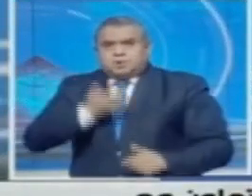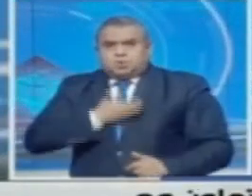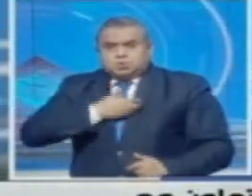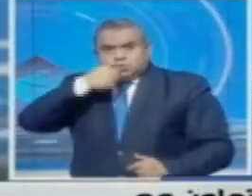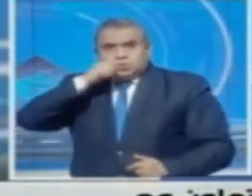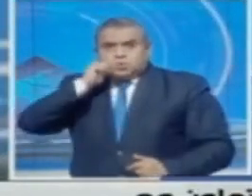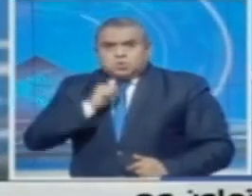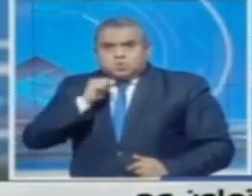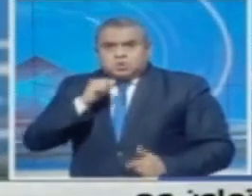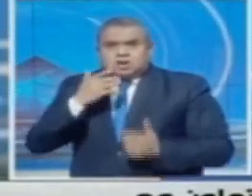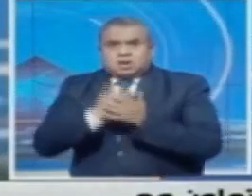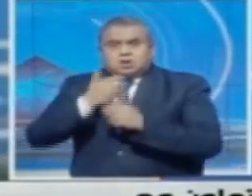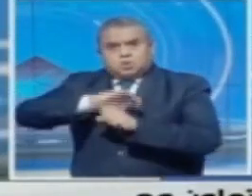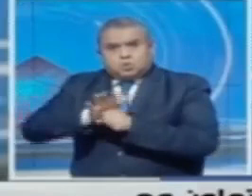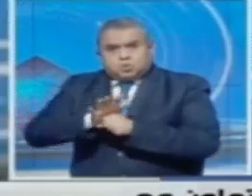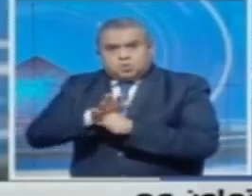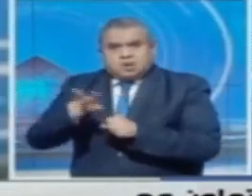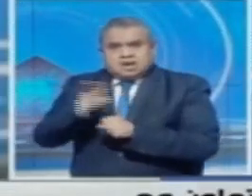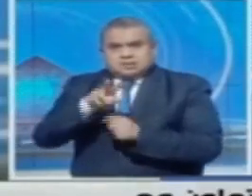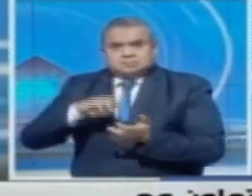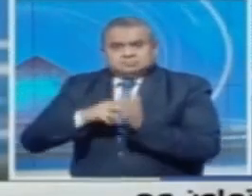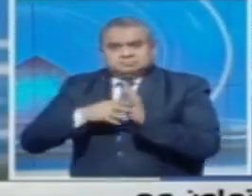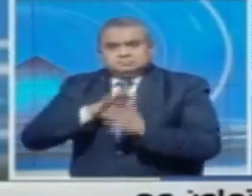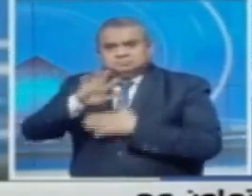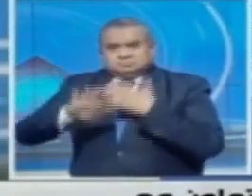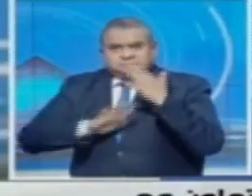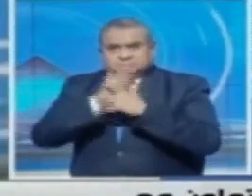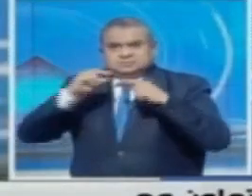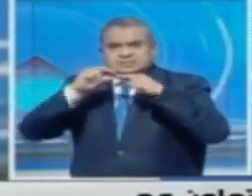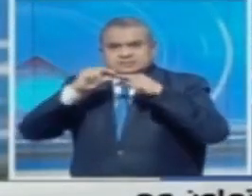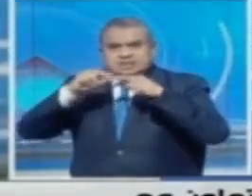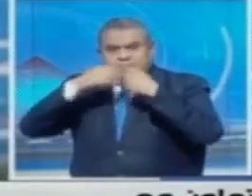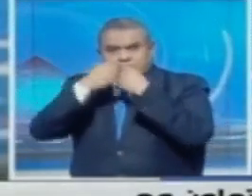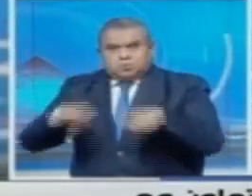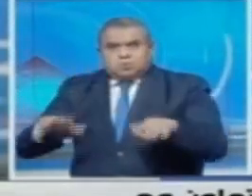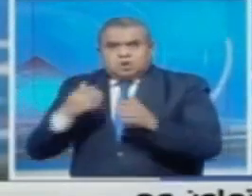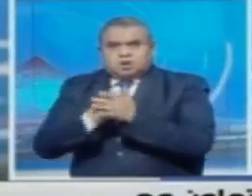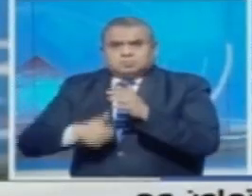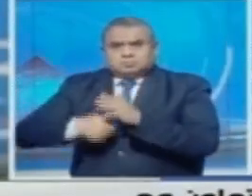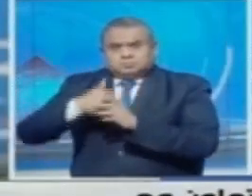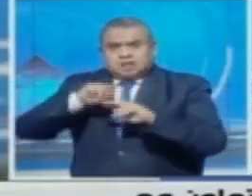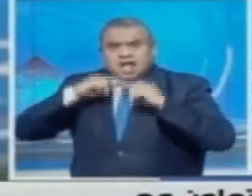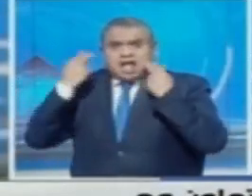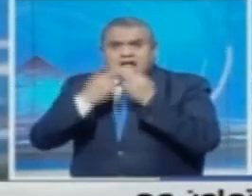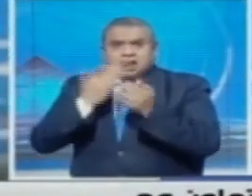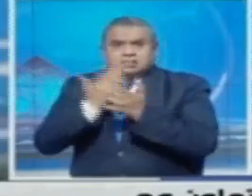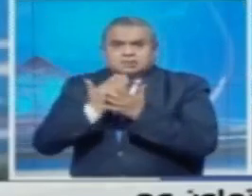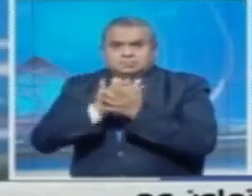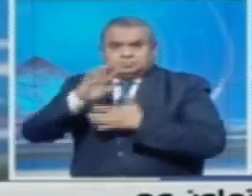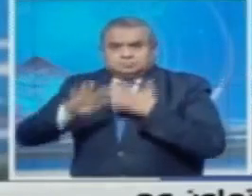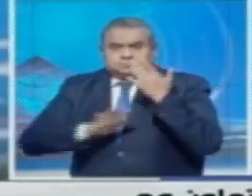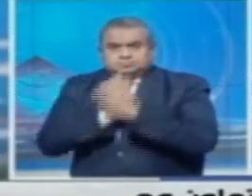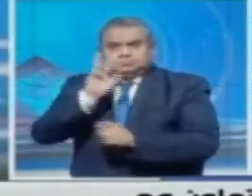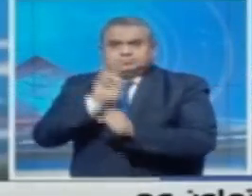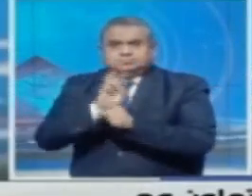الروسية الأوكرانية وجائحة كورونا كان لهما تأثير سلبي، بالإضافة لارتفاع التضخم العالمي